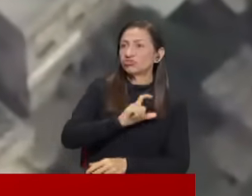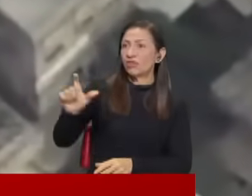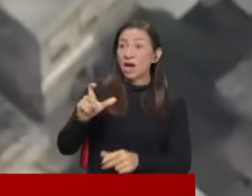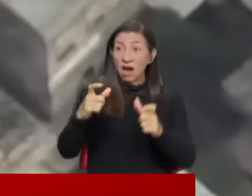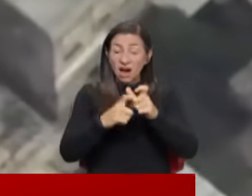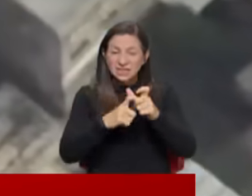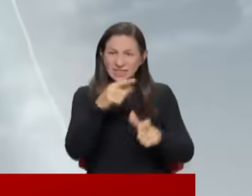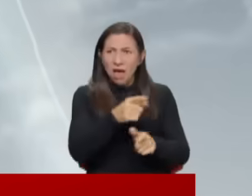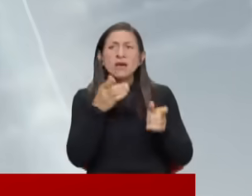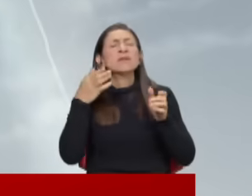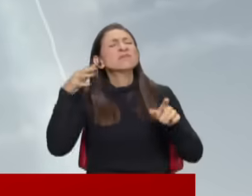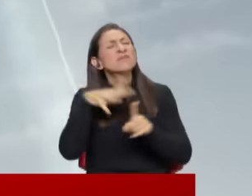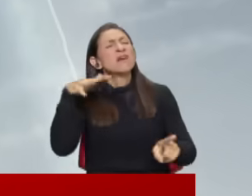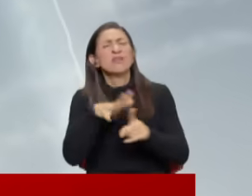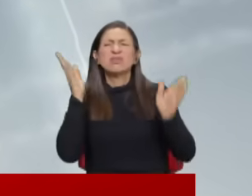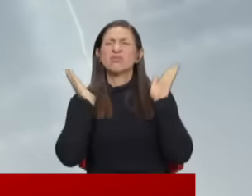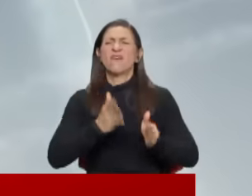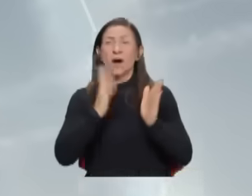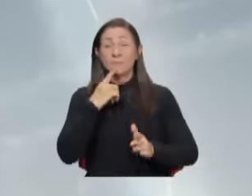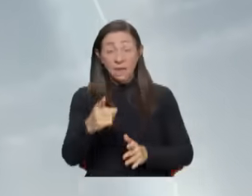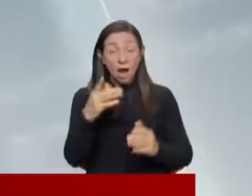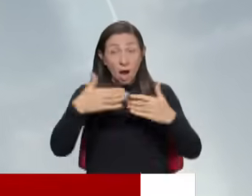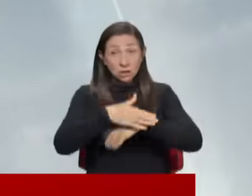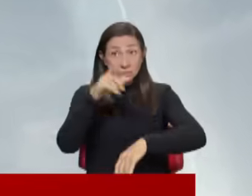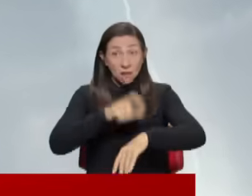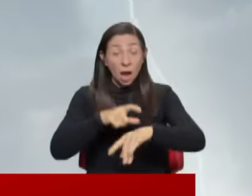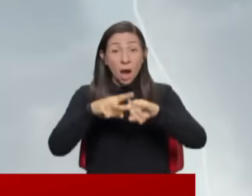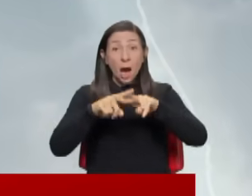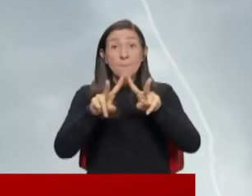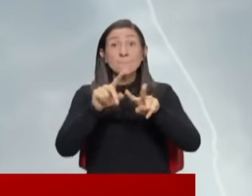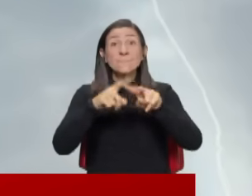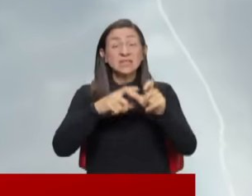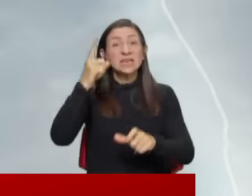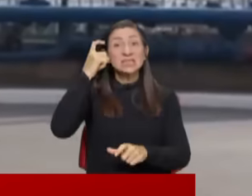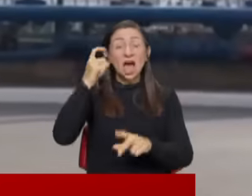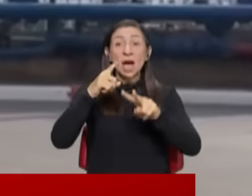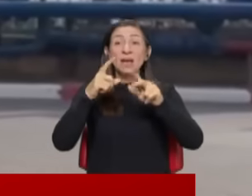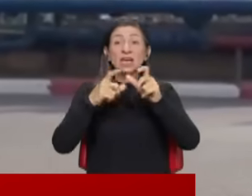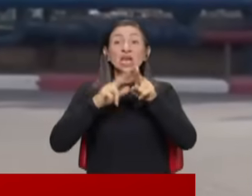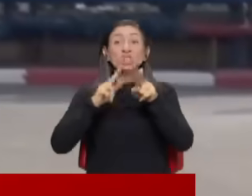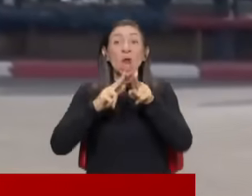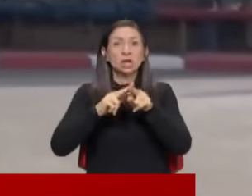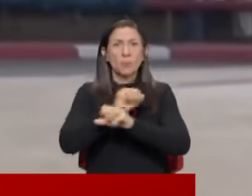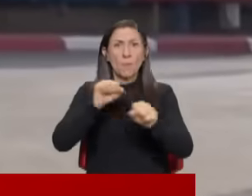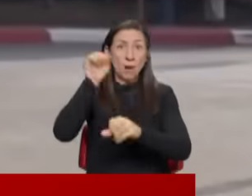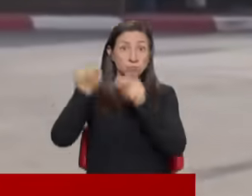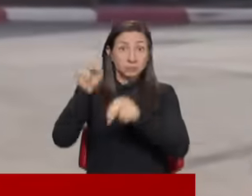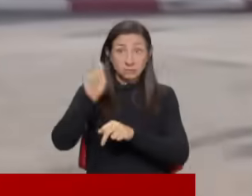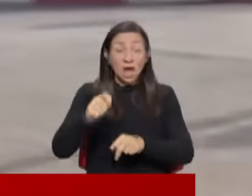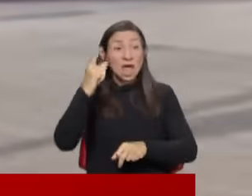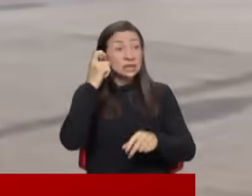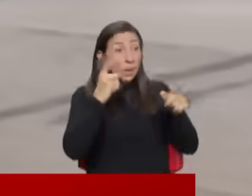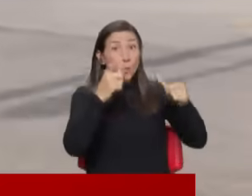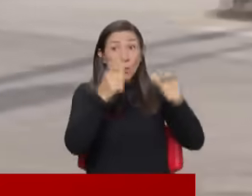Gazze'ye saldırıların süreceğini açıkladı. Akşam saatlerinde ise Hamas, İsrail'in Aşkelon şehrine saldıracağız dedi.